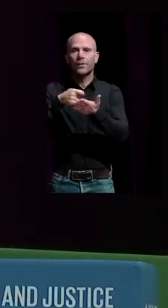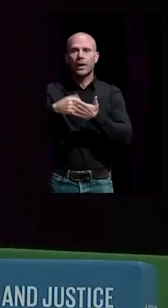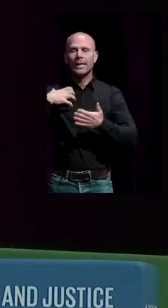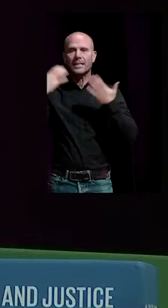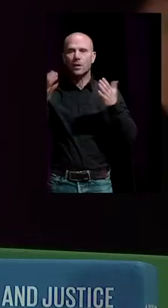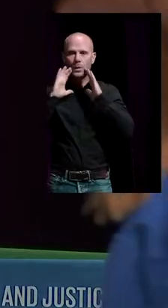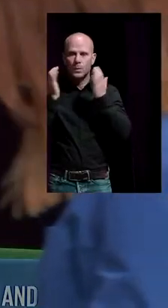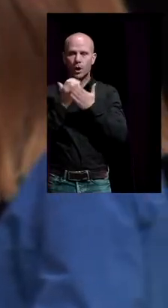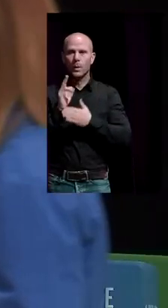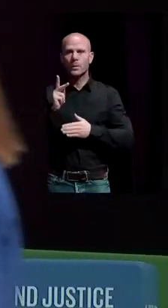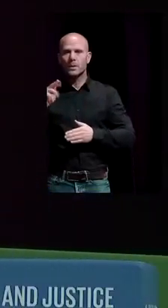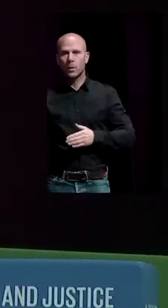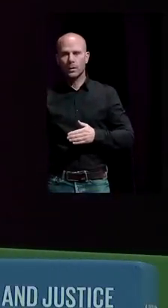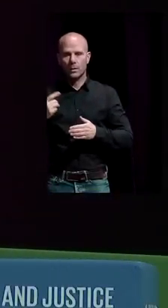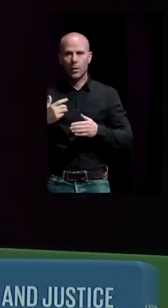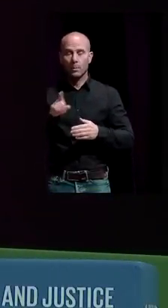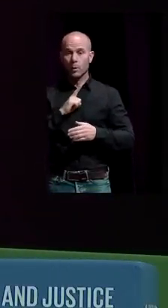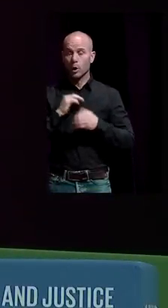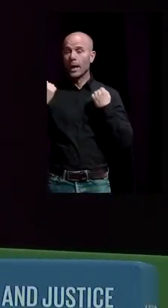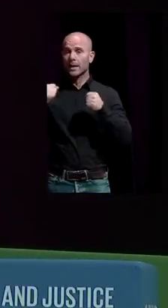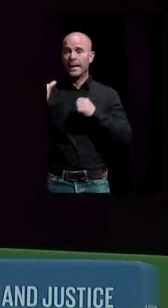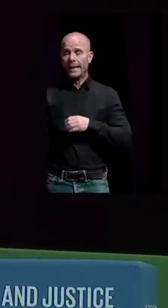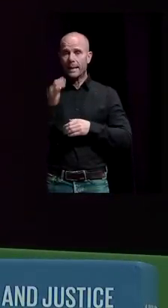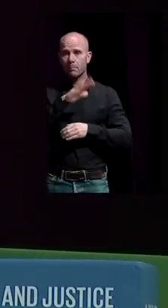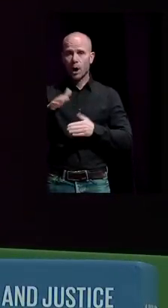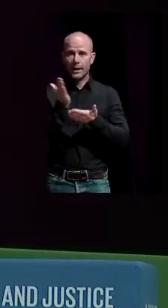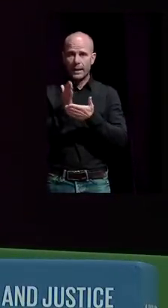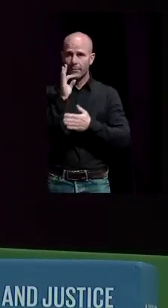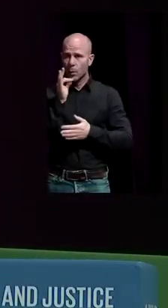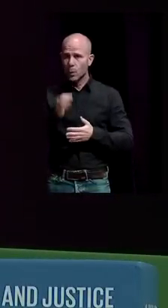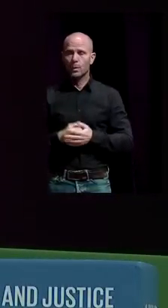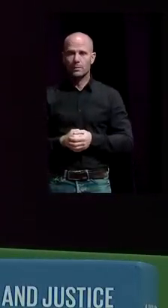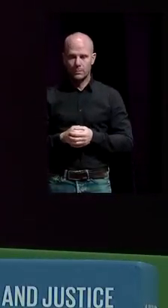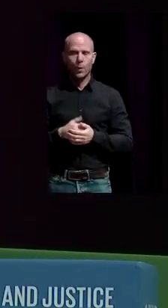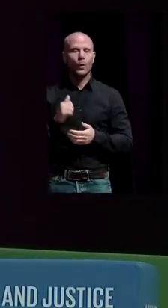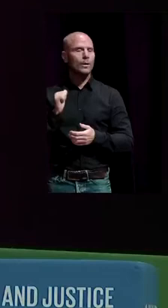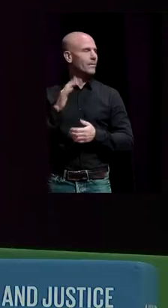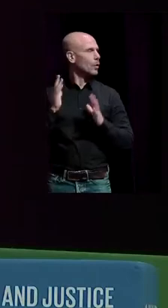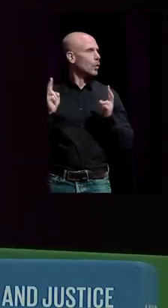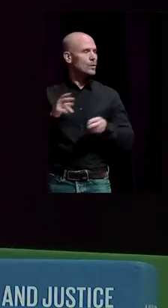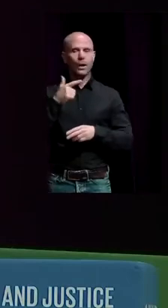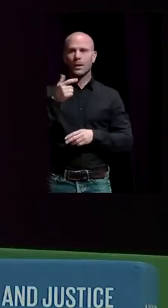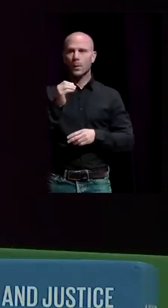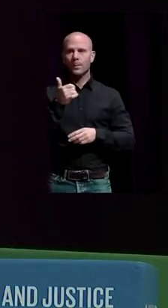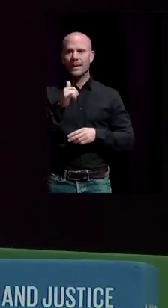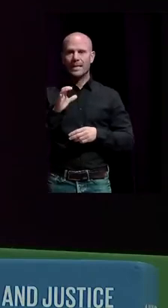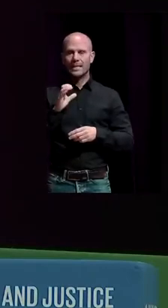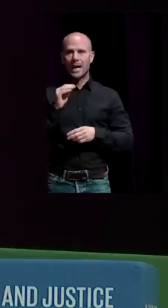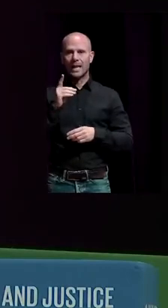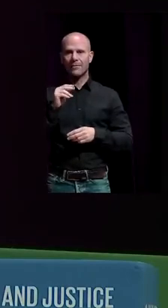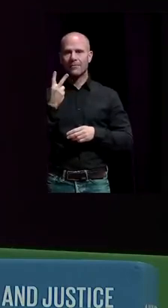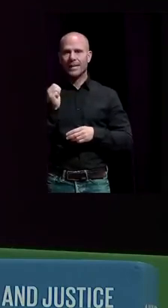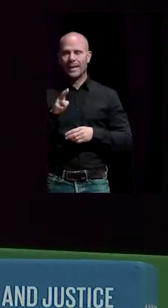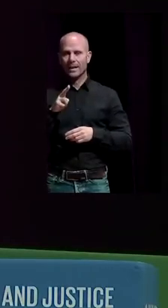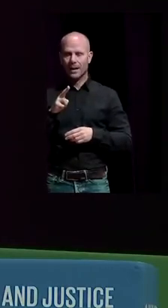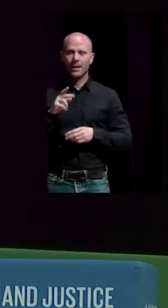riksdagens socialutskott och mycket engagerad i barnrättsfrågor. Och inte minst Tobias Alvén, docent i